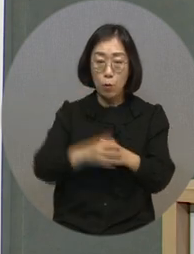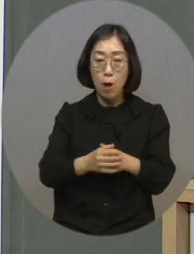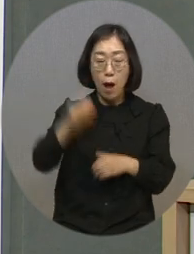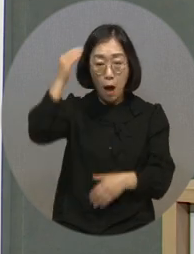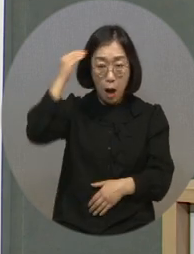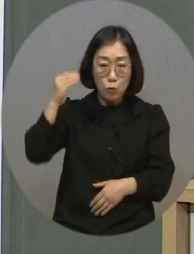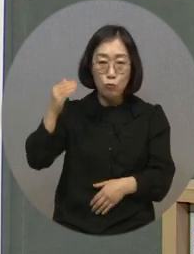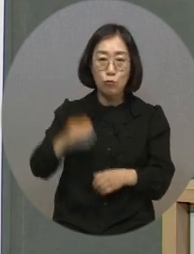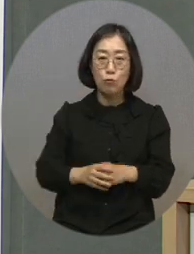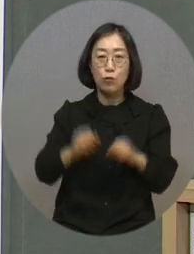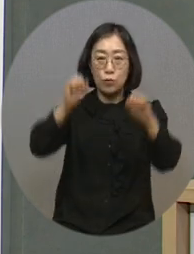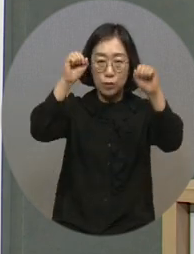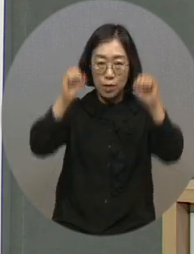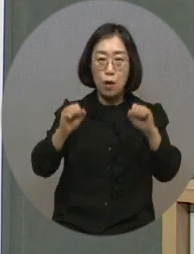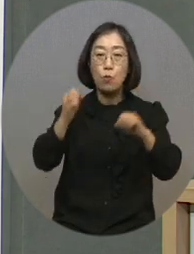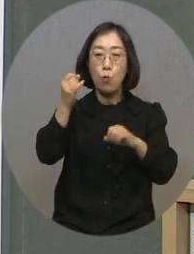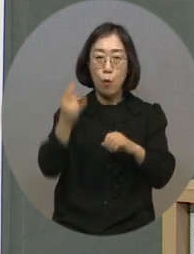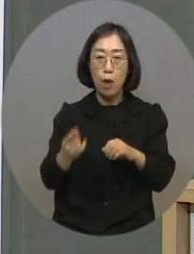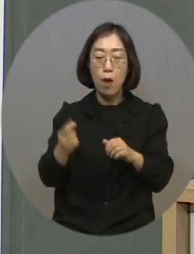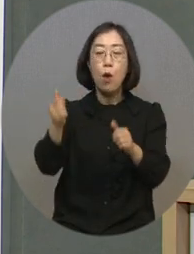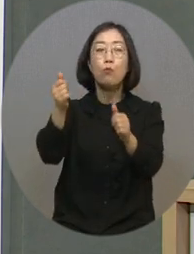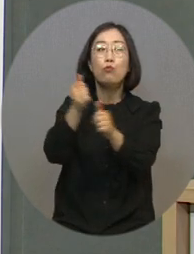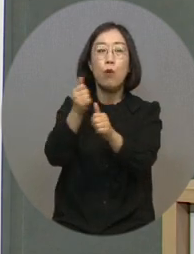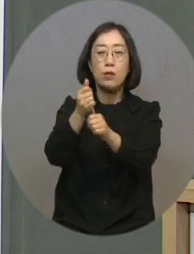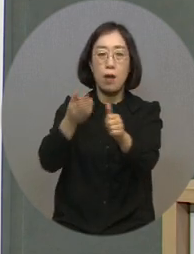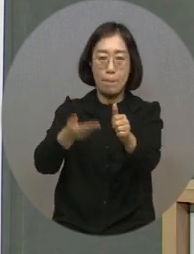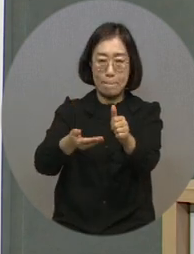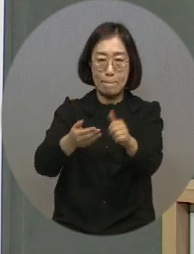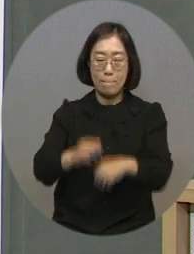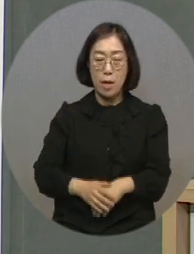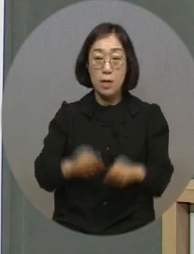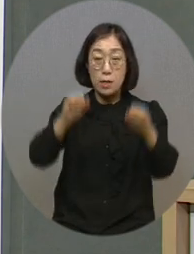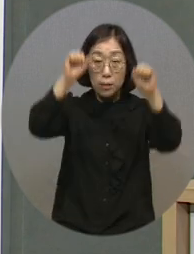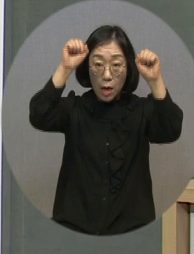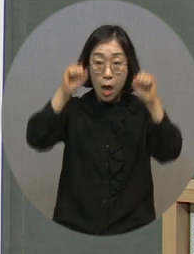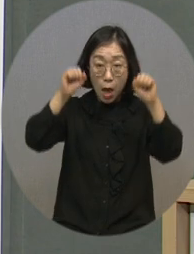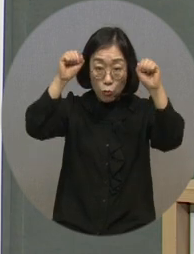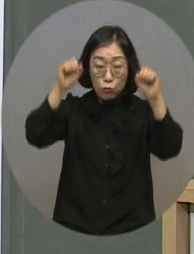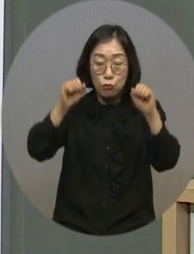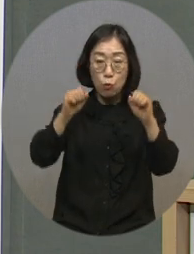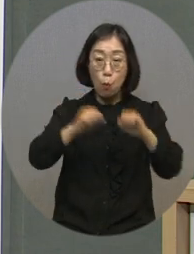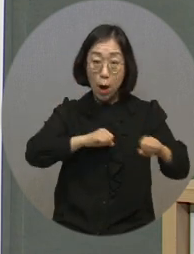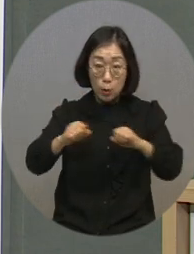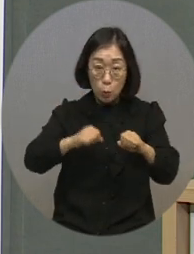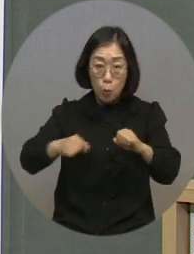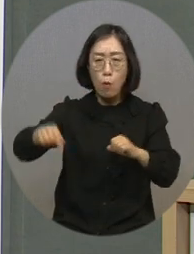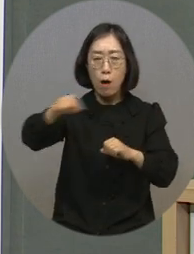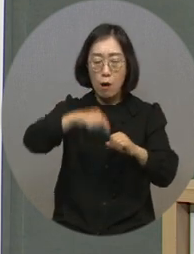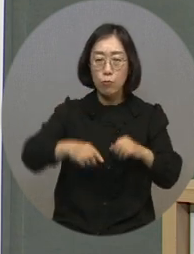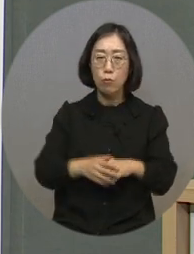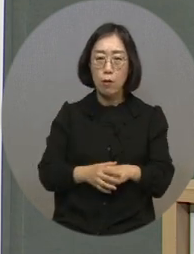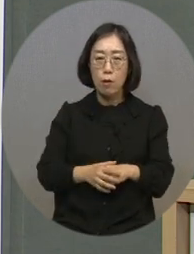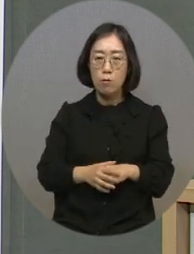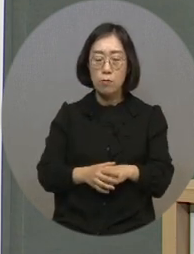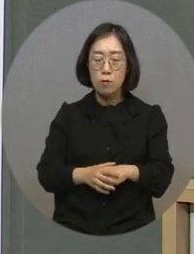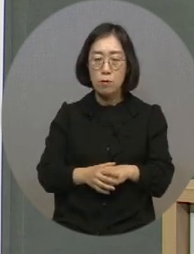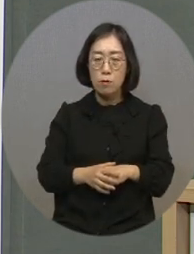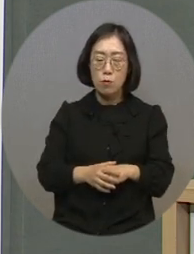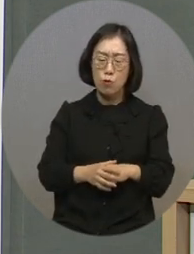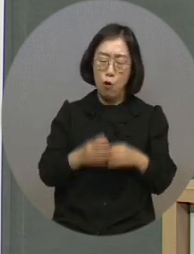대한체육회 부회장도 하셨고 예, 예, 예, 예. 굉장히 그 체육인으로서는 남달리 예, 예. 애정을